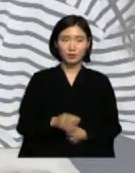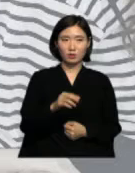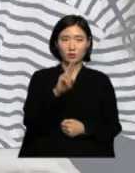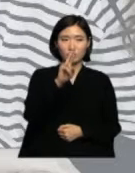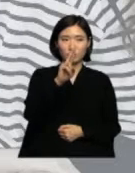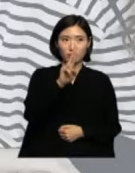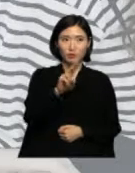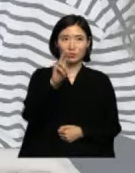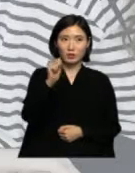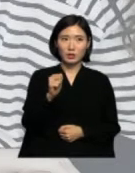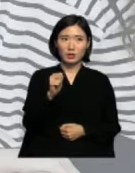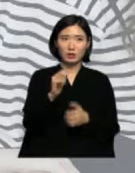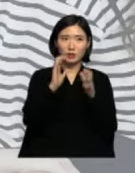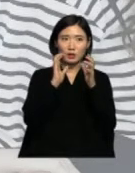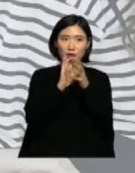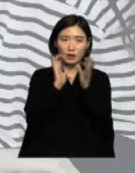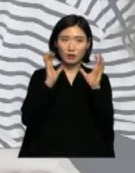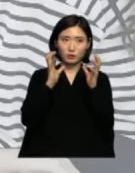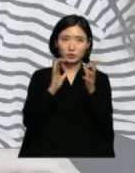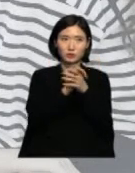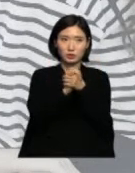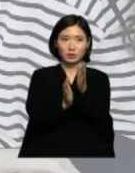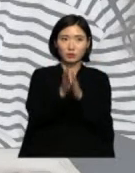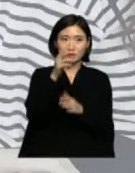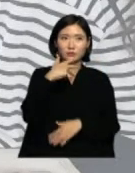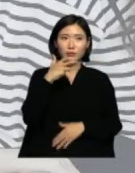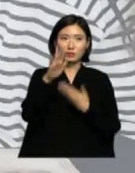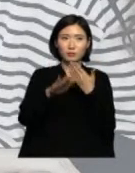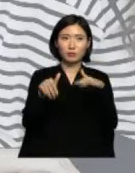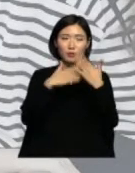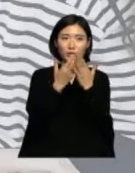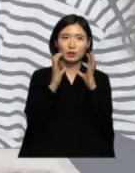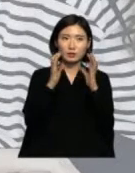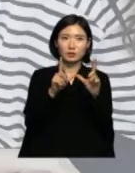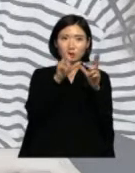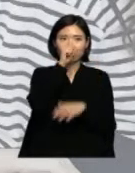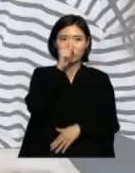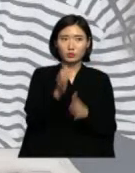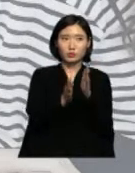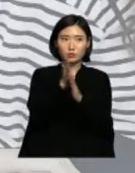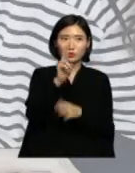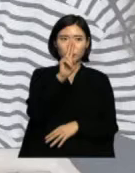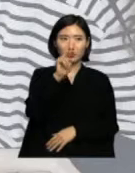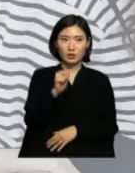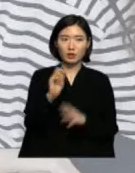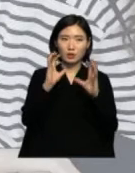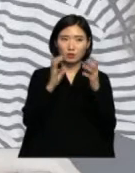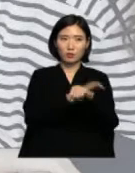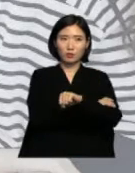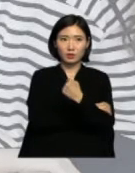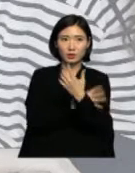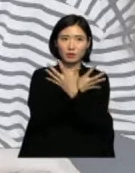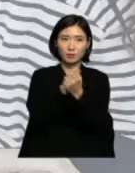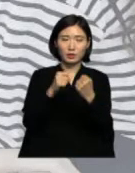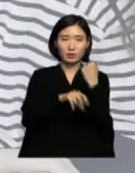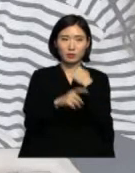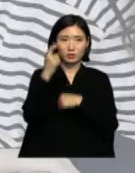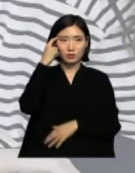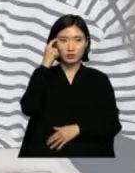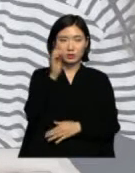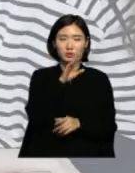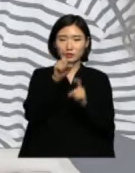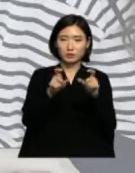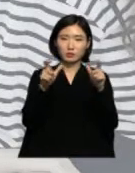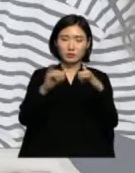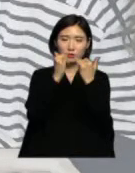유니세프 아동 친화도시. 18세 미만의 모든 아동이 살기 좋은 도시로 유엔 아동권리협약의 기본 정신을 살리는 지역사회를